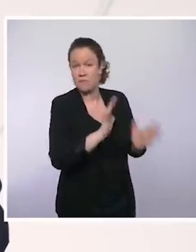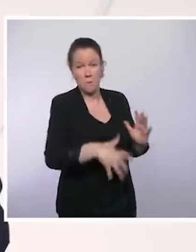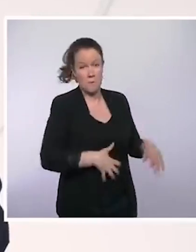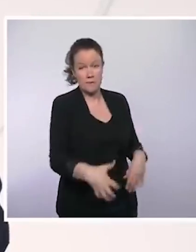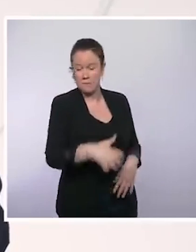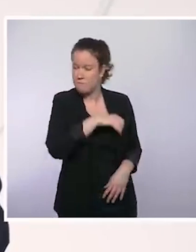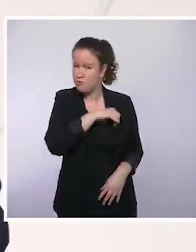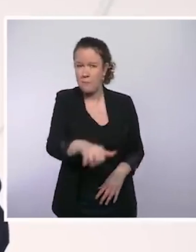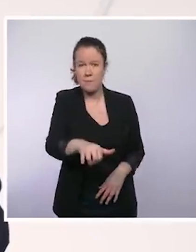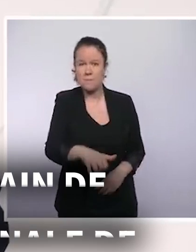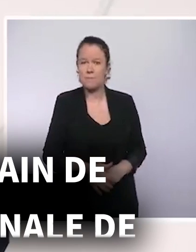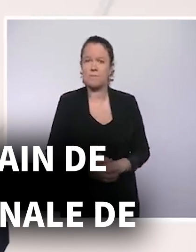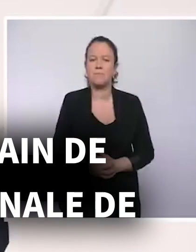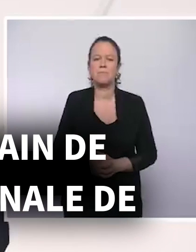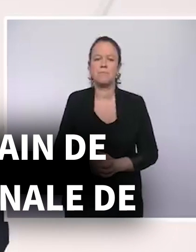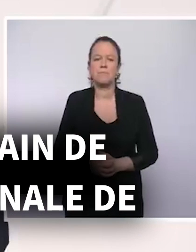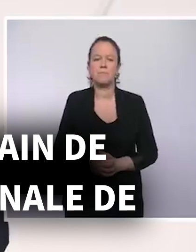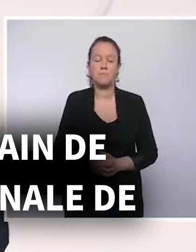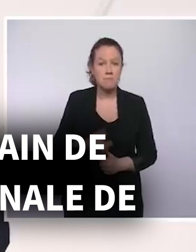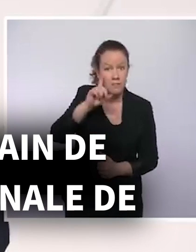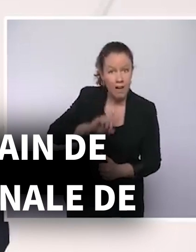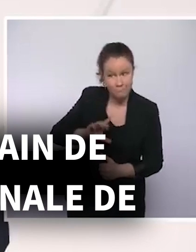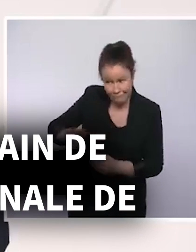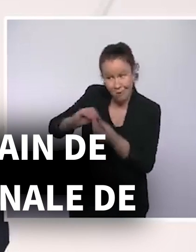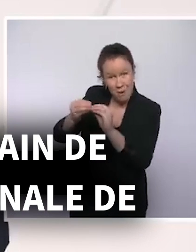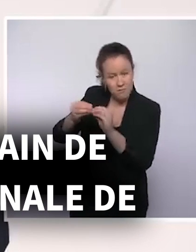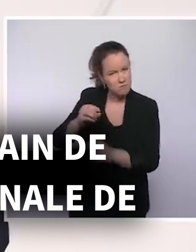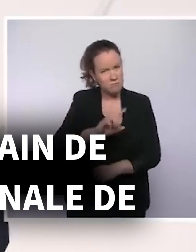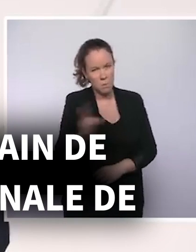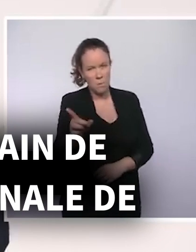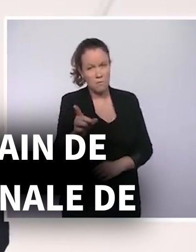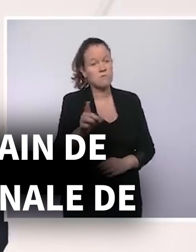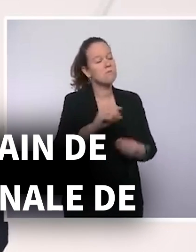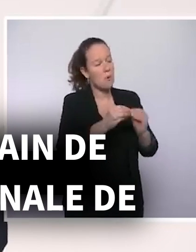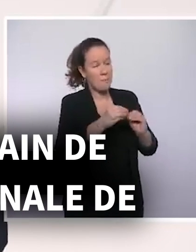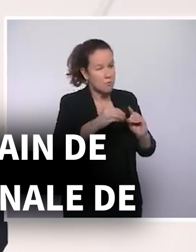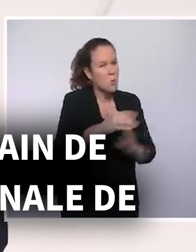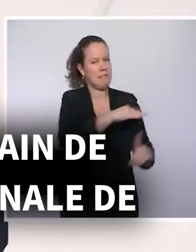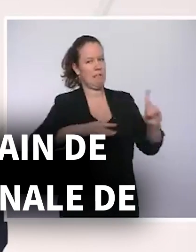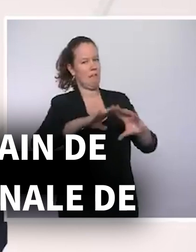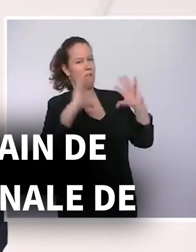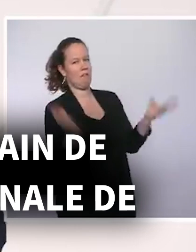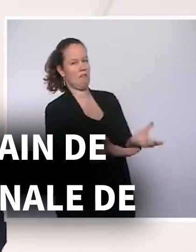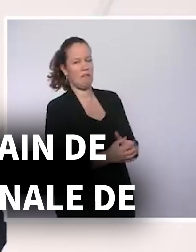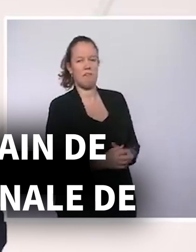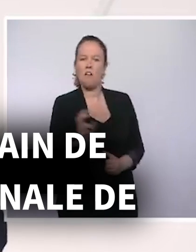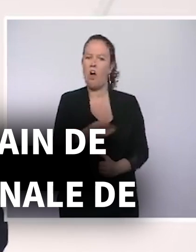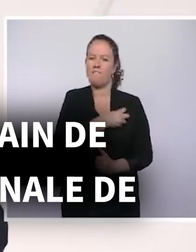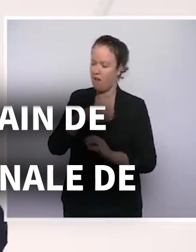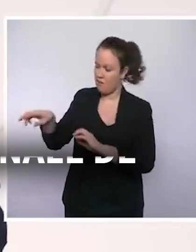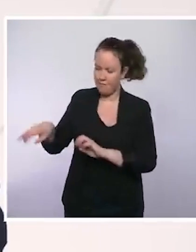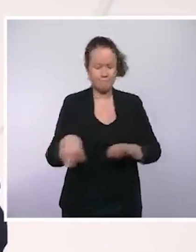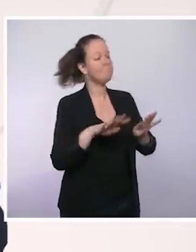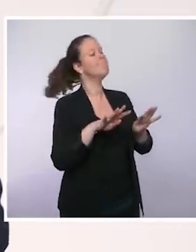Ce n'est pas un problème de femmes, c'est un problème de société. Alors il était temps que nous donnions à leur combat la visibilité d'une